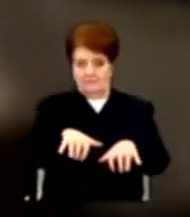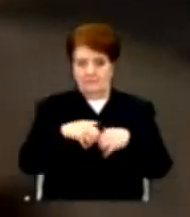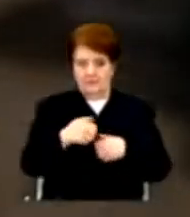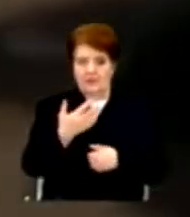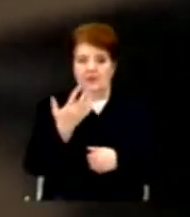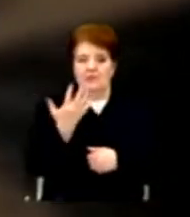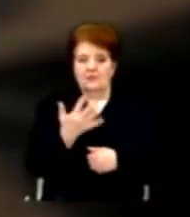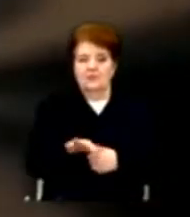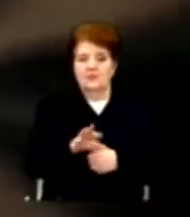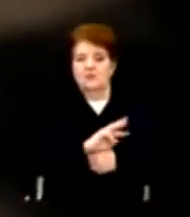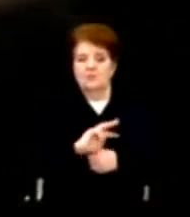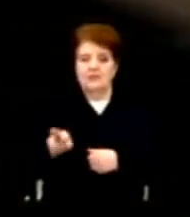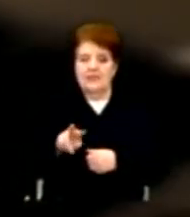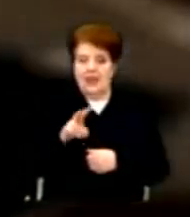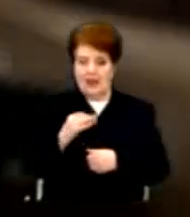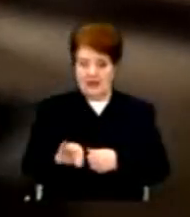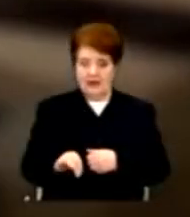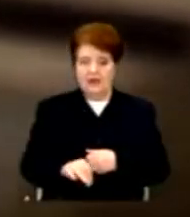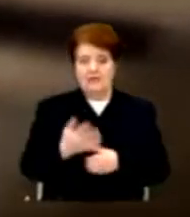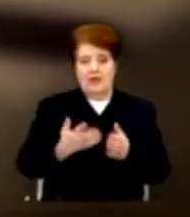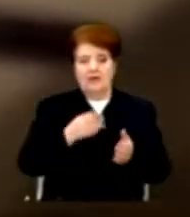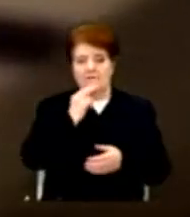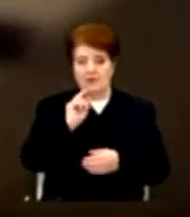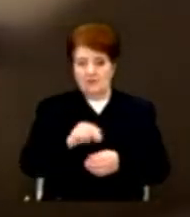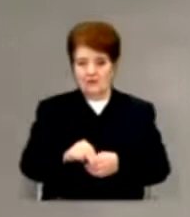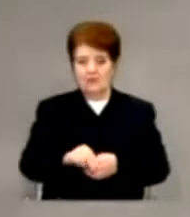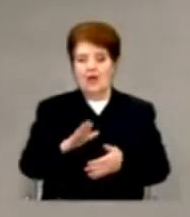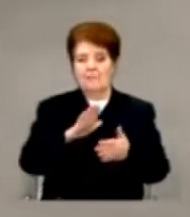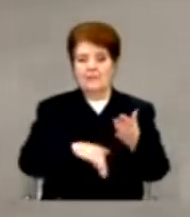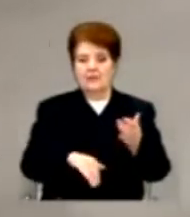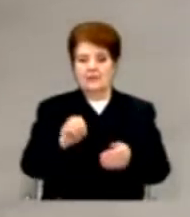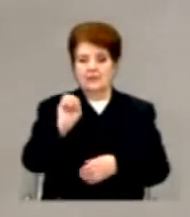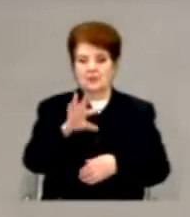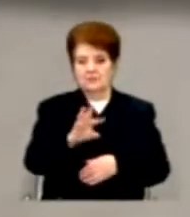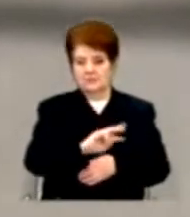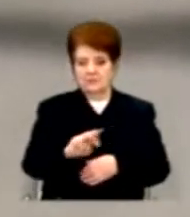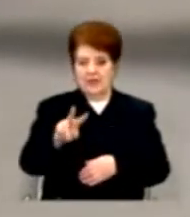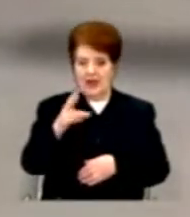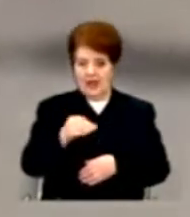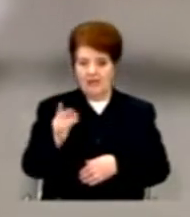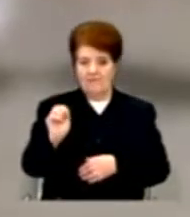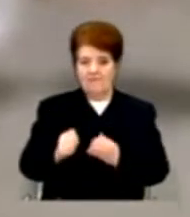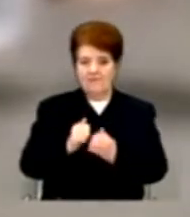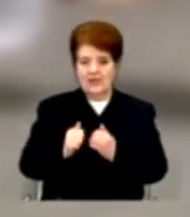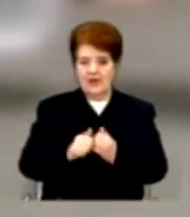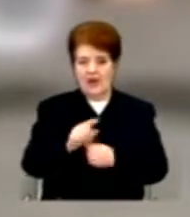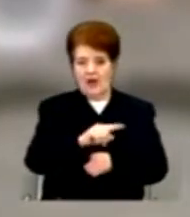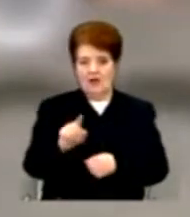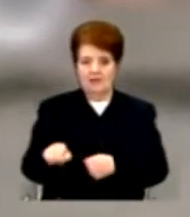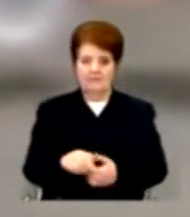de 50.000 de lei. Dacă vor fi găsiți vinovați, bănuiții riscă o amendă de până la 15.000 de lei fiecare.